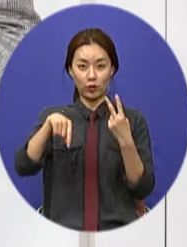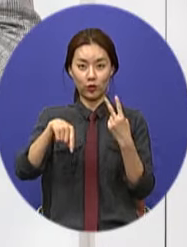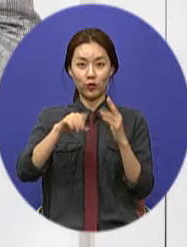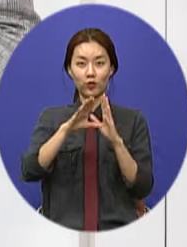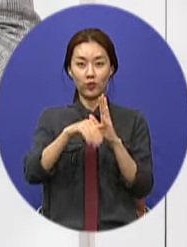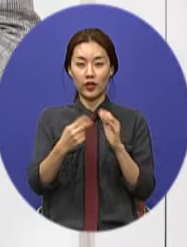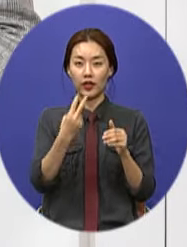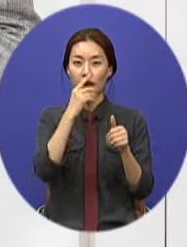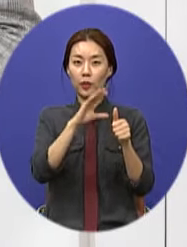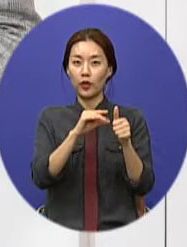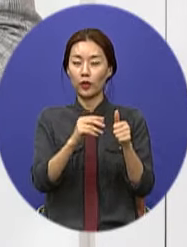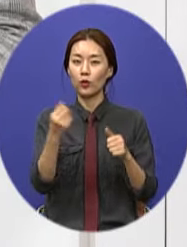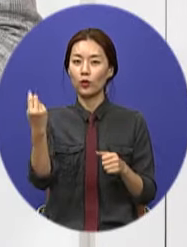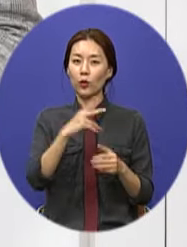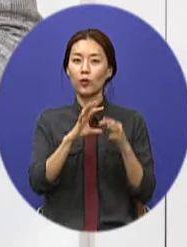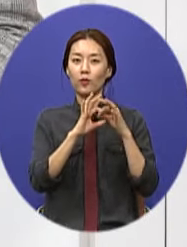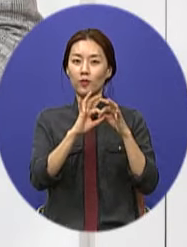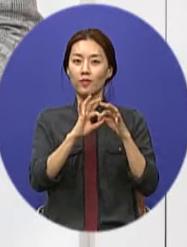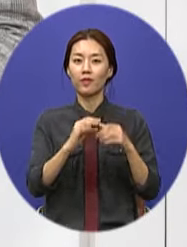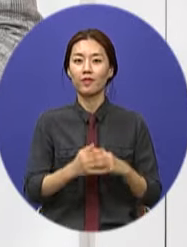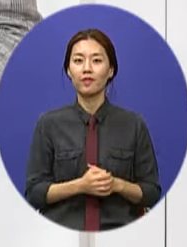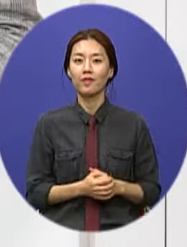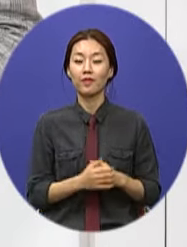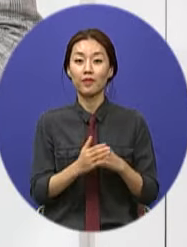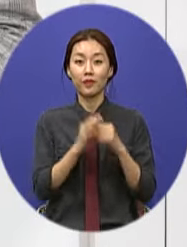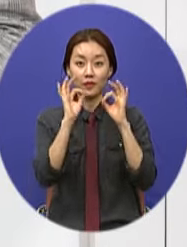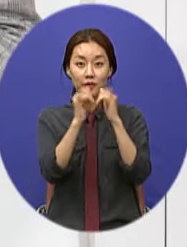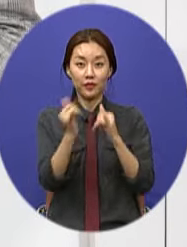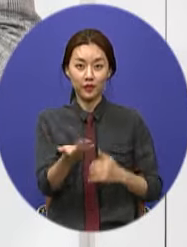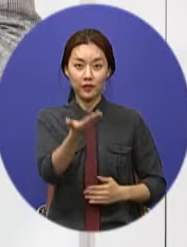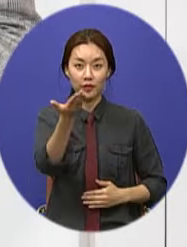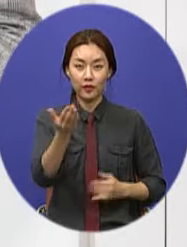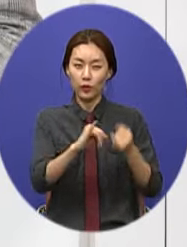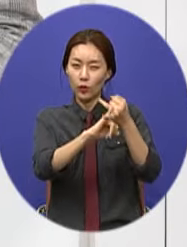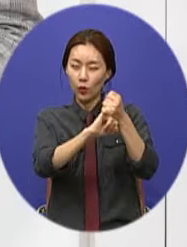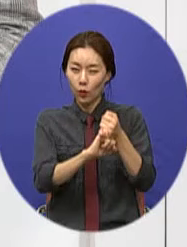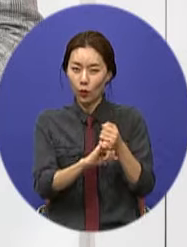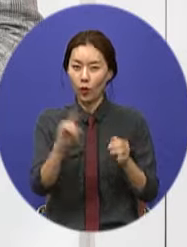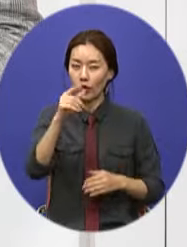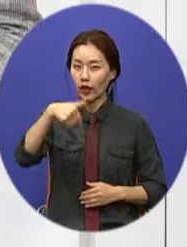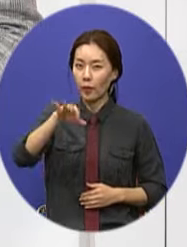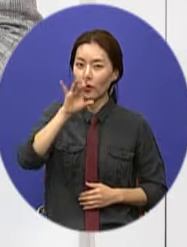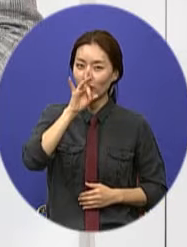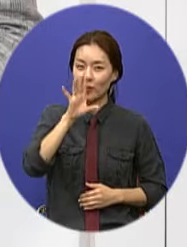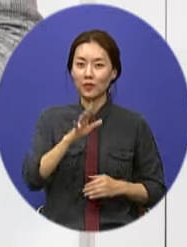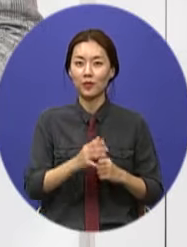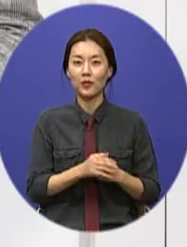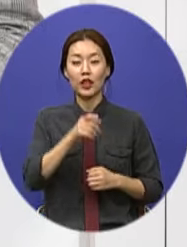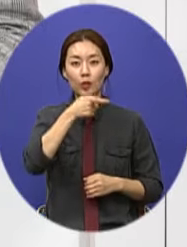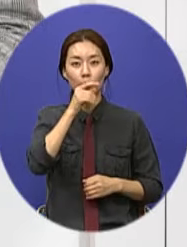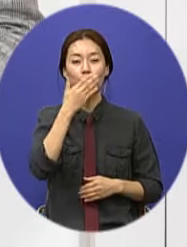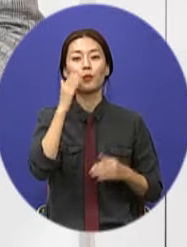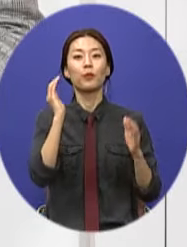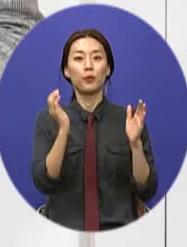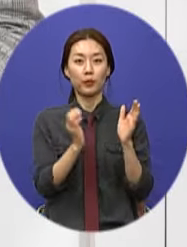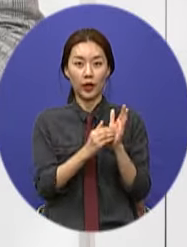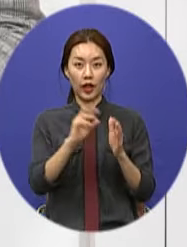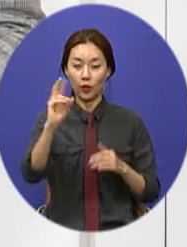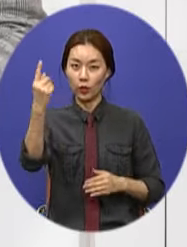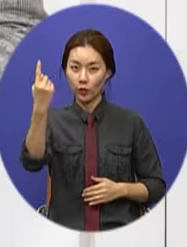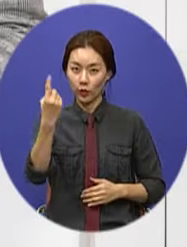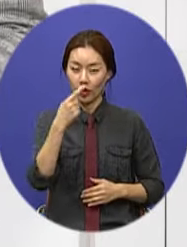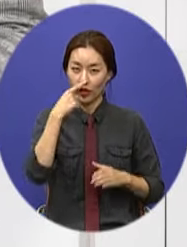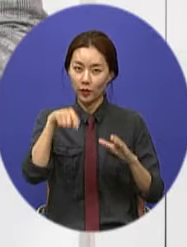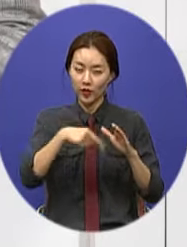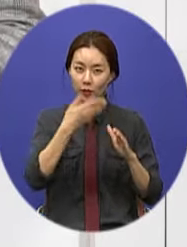순서 생방송으로 역시 돌아올 거니까요. 시청자 여러분들께서도 어디 가시면 안 됩니다. 네. 물 한 잔 쫙 드시고 커피 한 잔